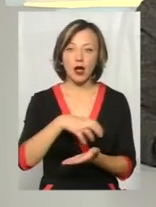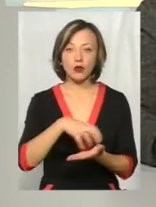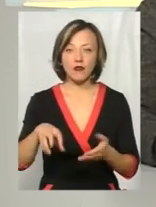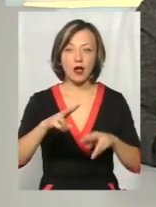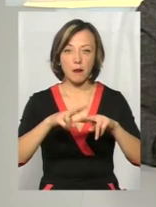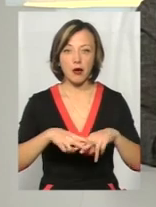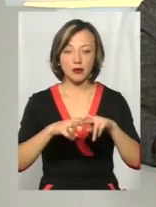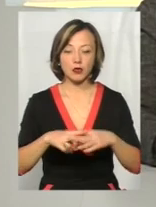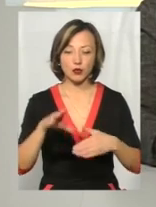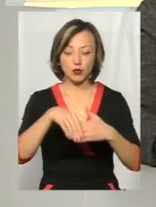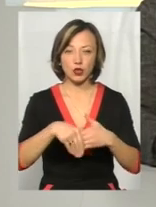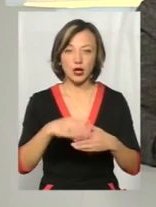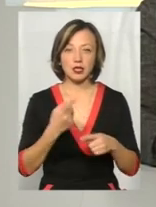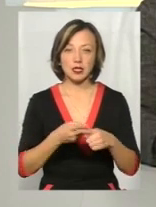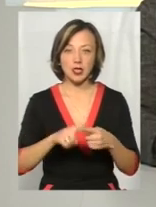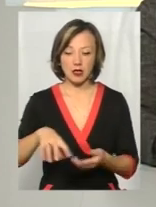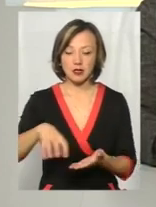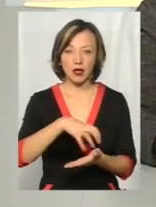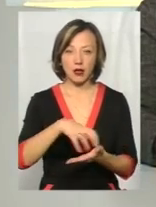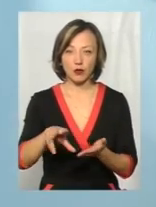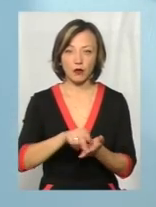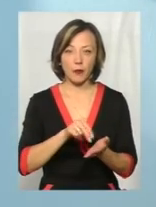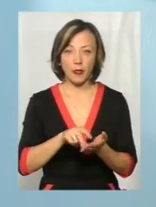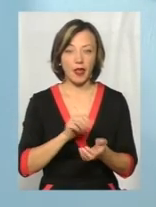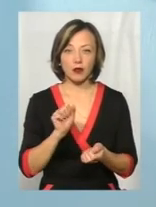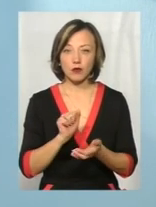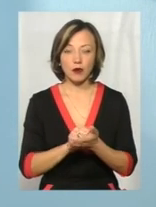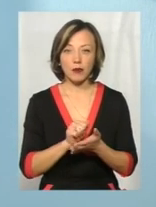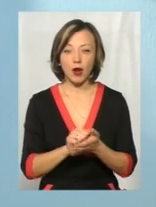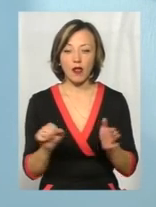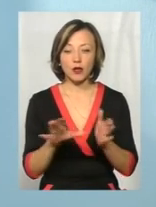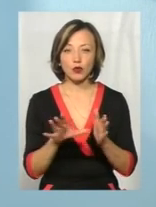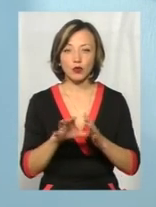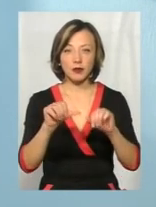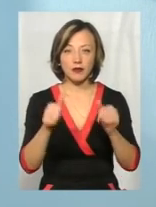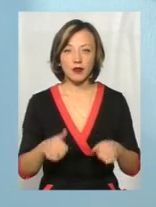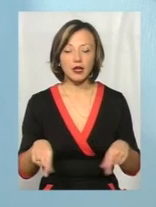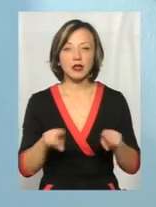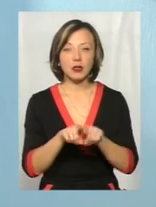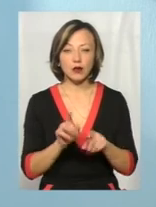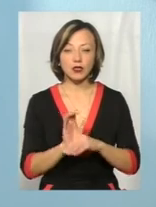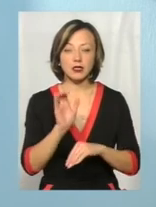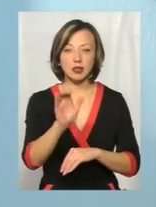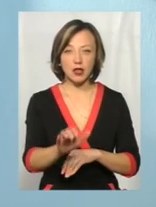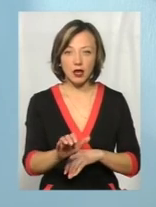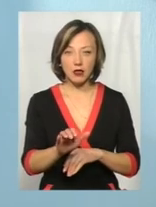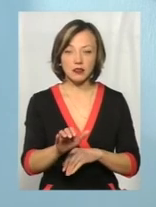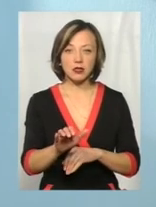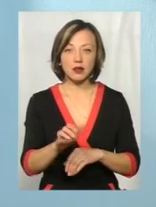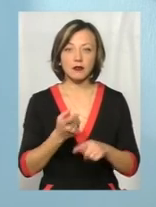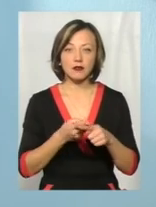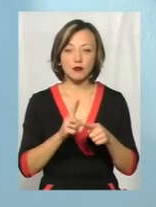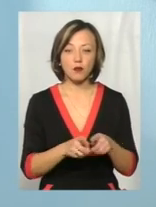паспорта, долучається ця скан не на паперовому, а в електронному вигляді, і також надсилається в